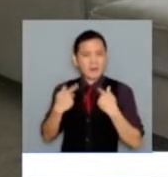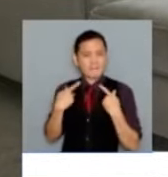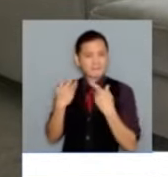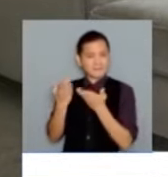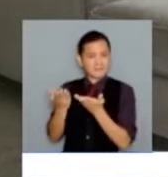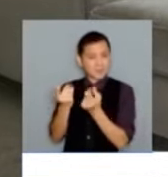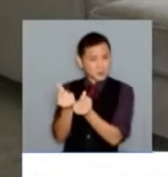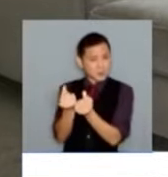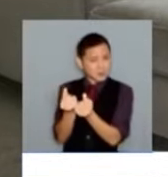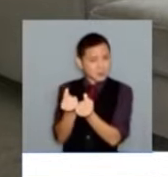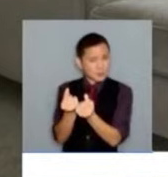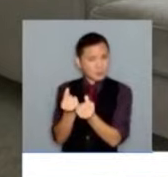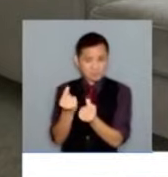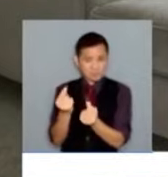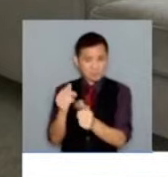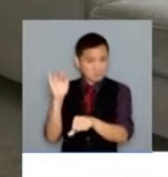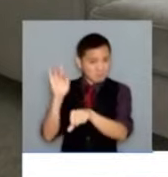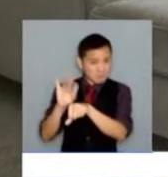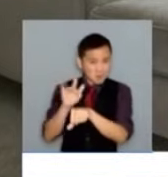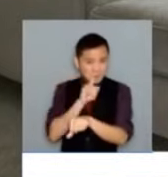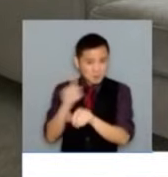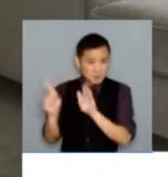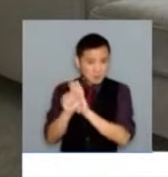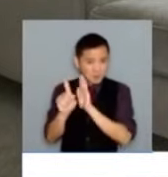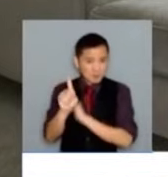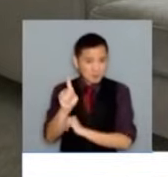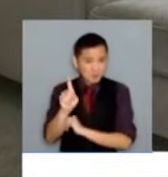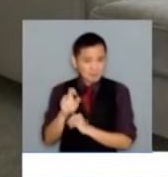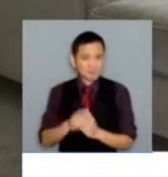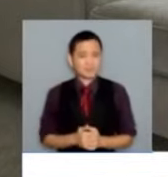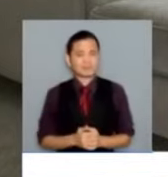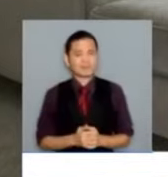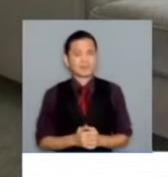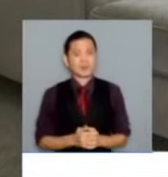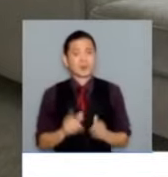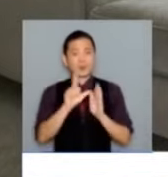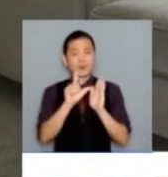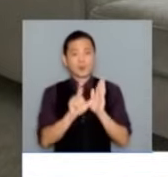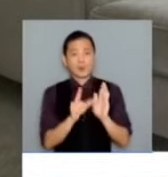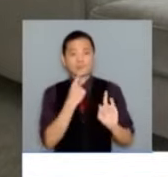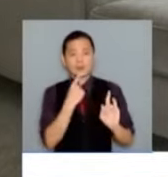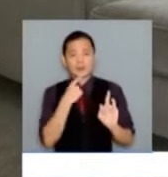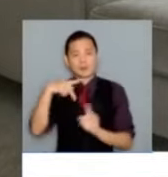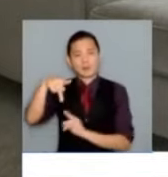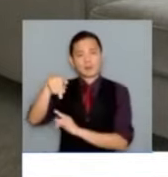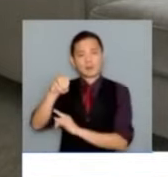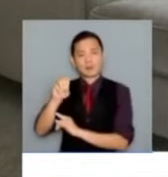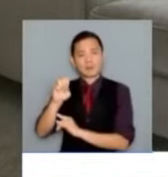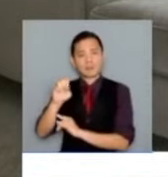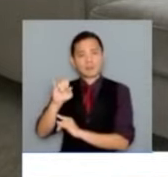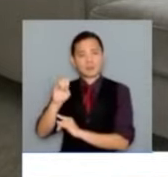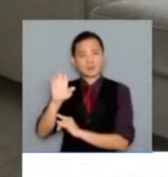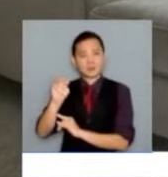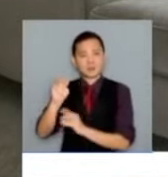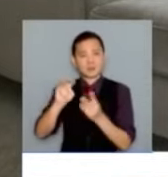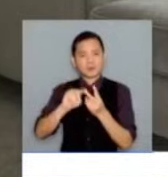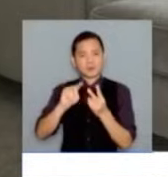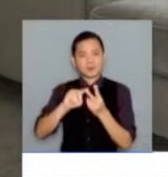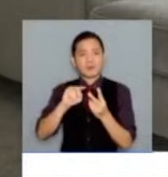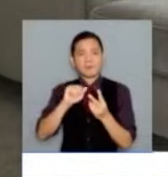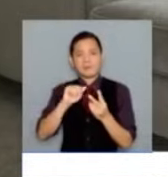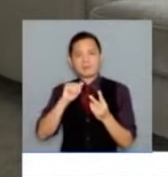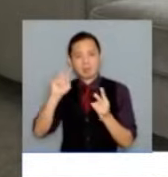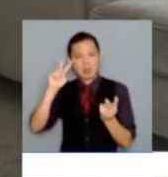talagang hawakan? Well, ang ginagamit ng salita ng batas ay possession, meron ding maltreatment at inflicting injury.